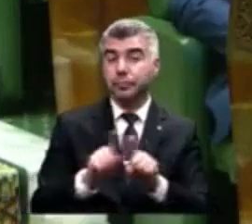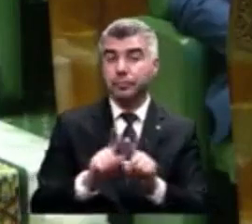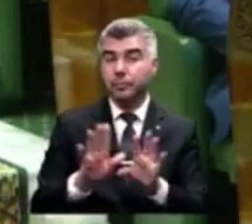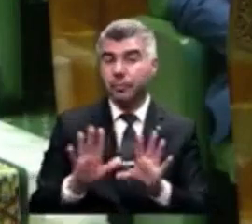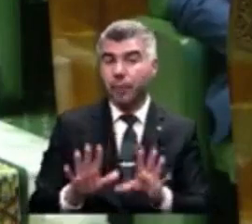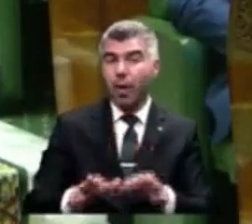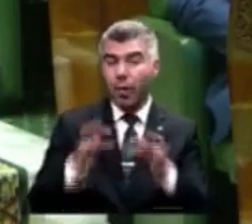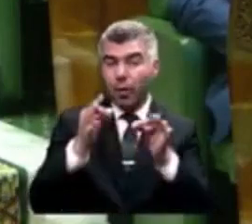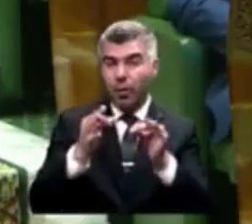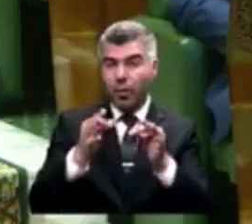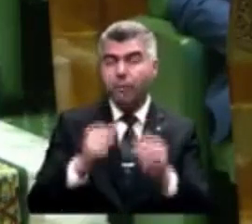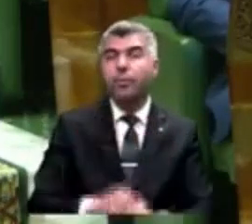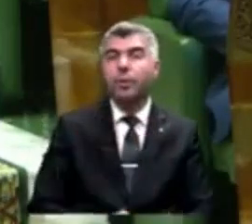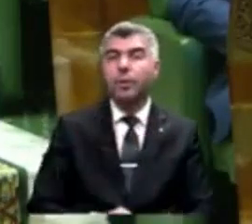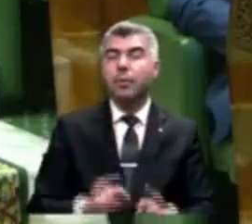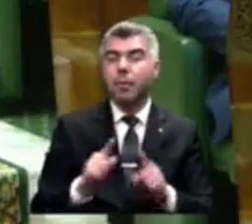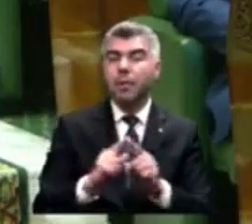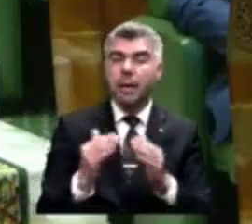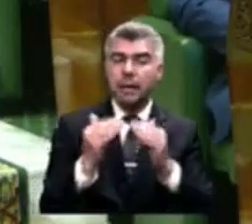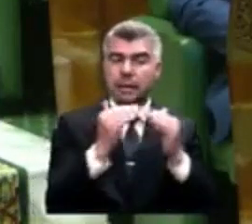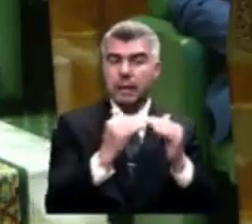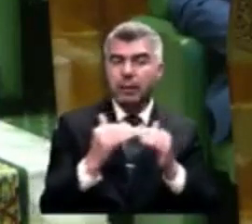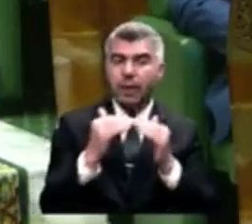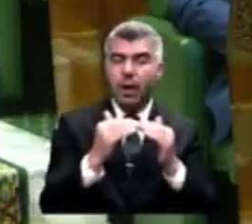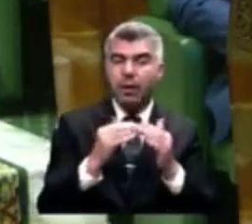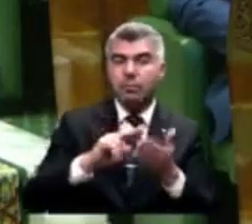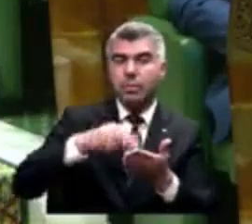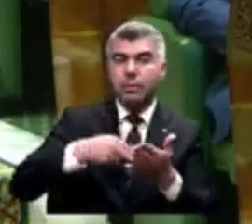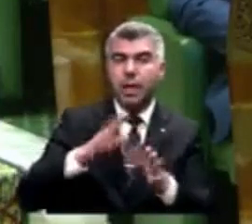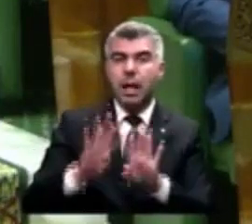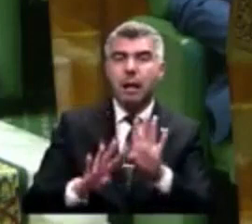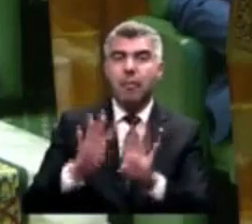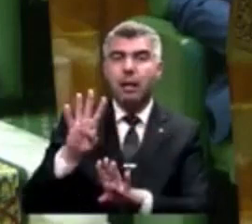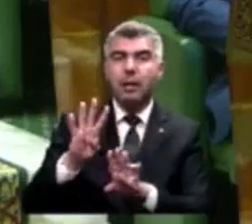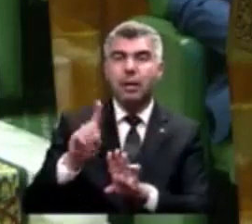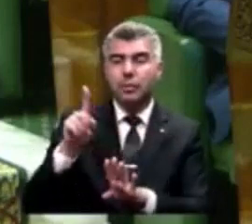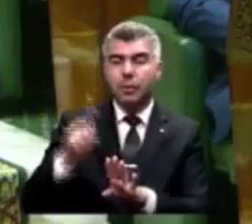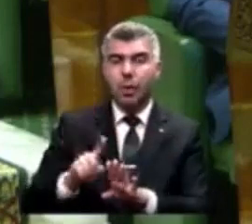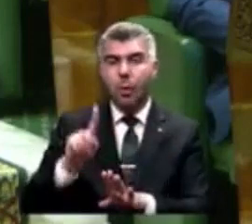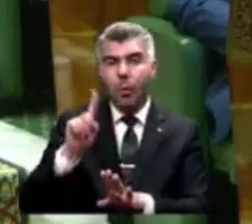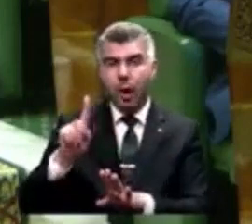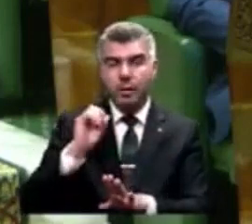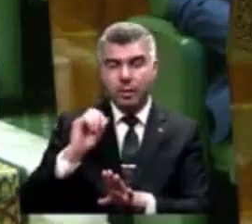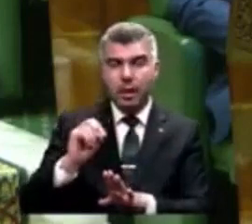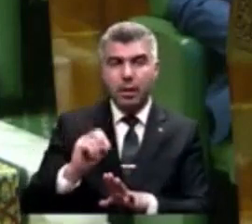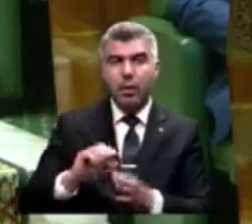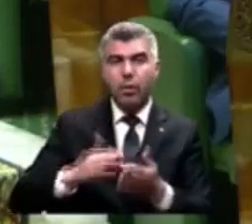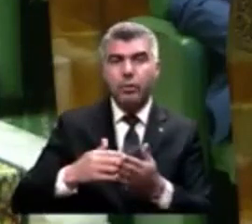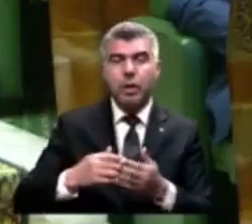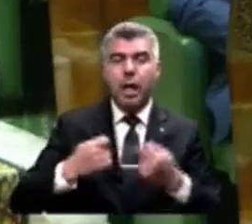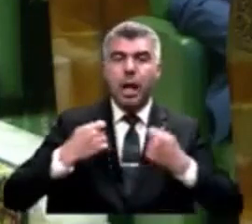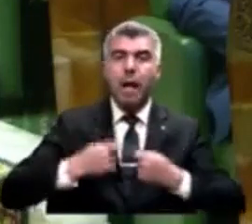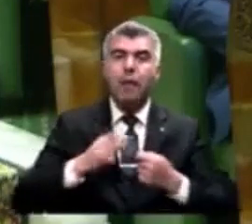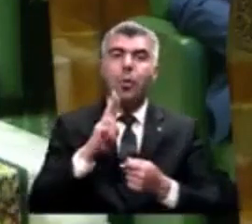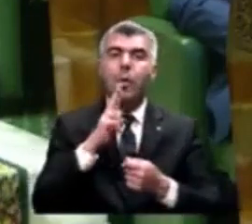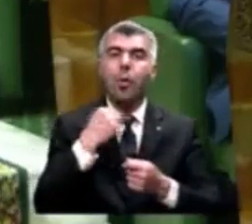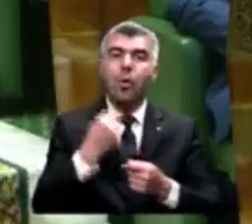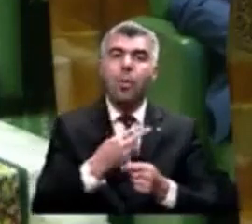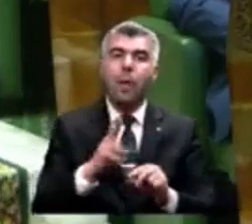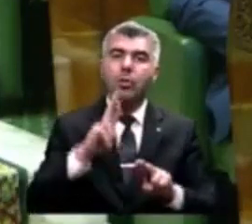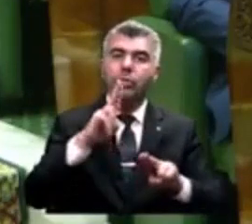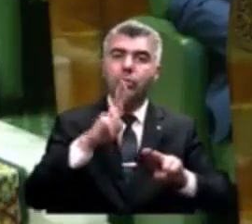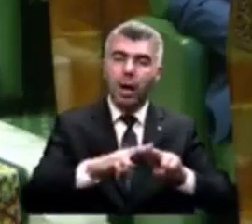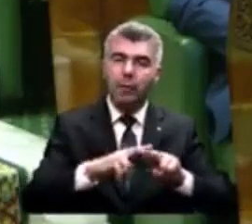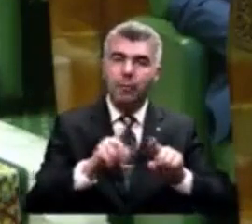بالأساس من خلال اتفاق 14 يناير 2023 الموقع تحت إشراف السيد رئيس الحكومة بين